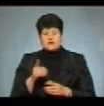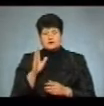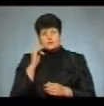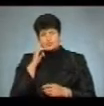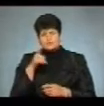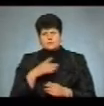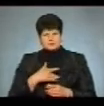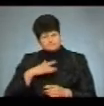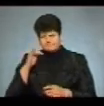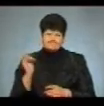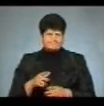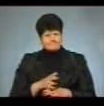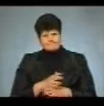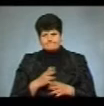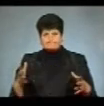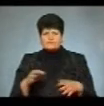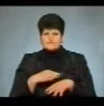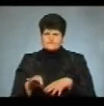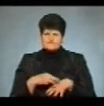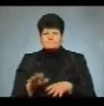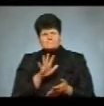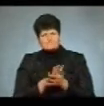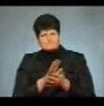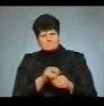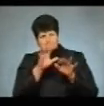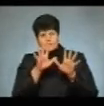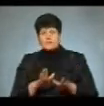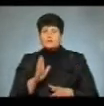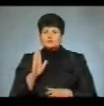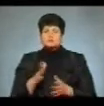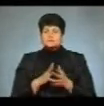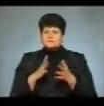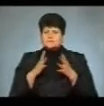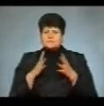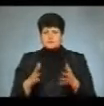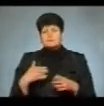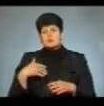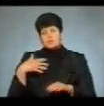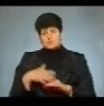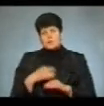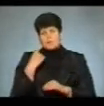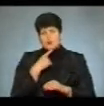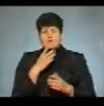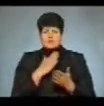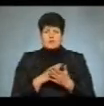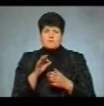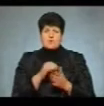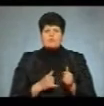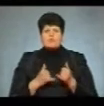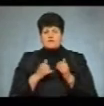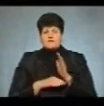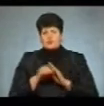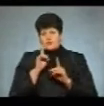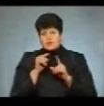набагато жорсткішою, набагато бруднішою, можливо. Чому? Тому що ми розуміємо, що йде мова про повноваження Верховної Ради, які